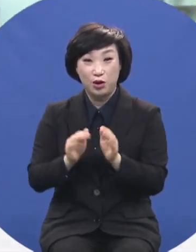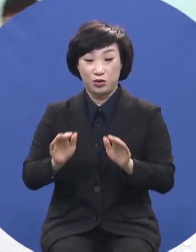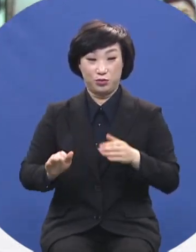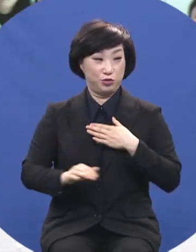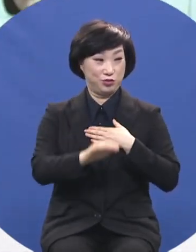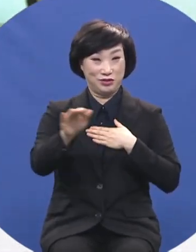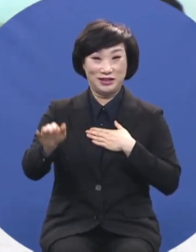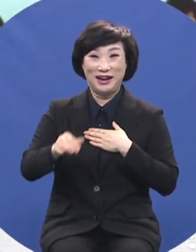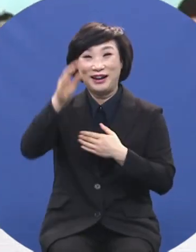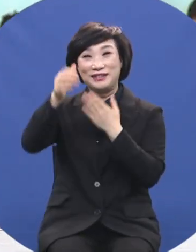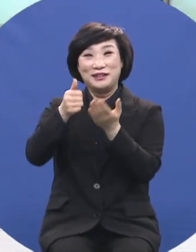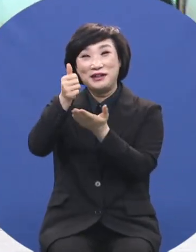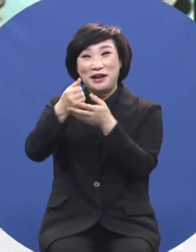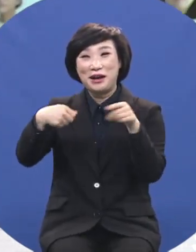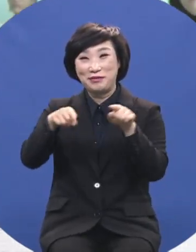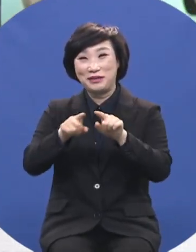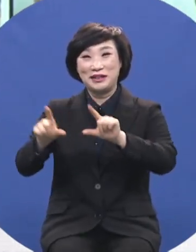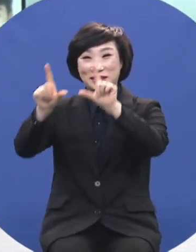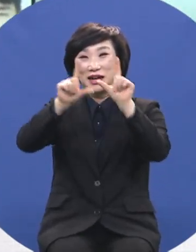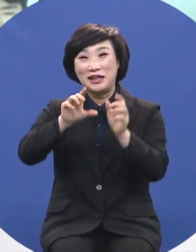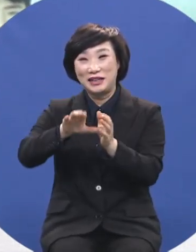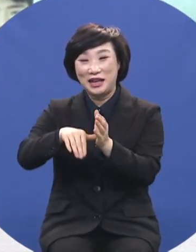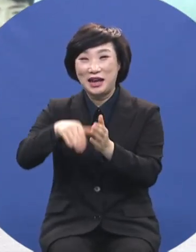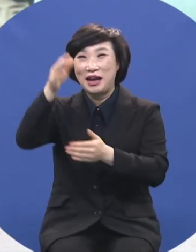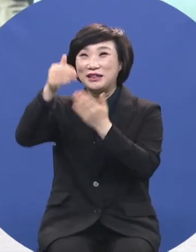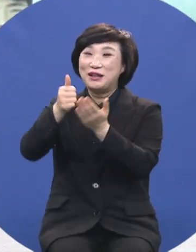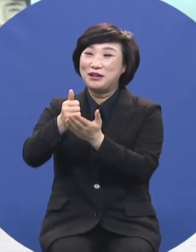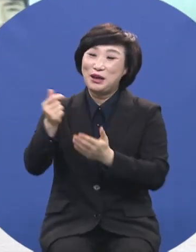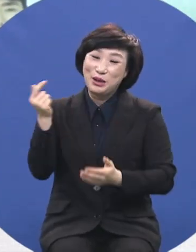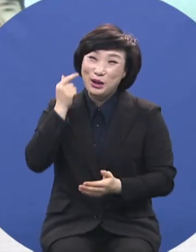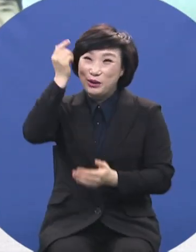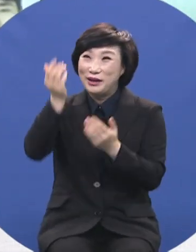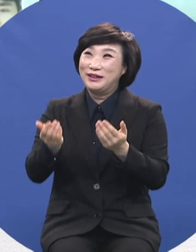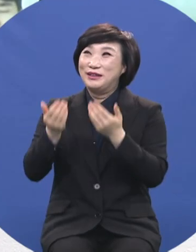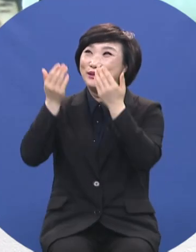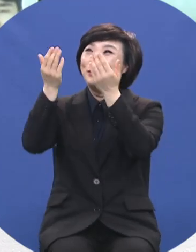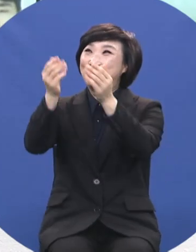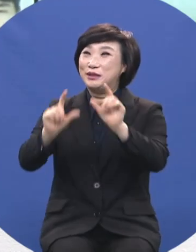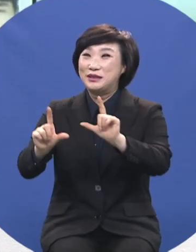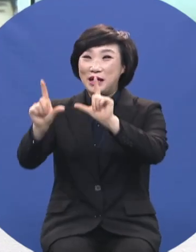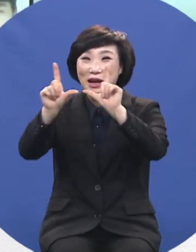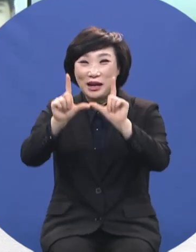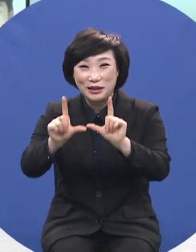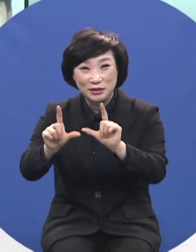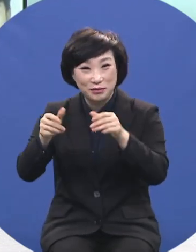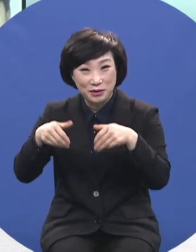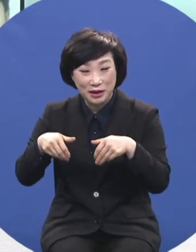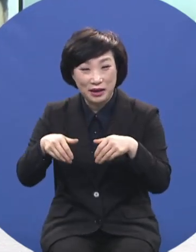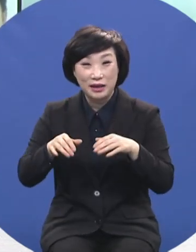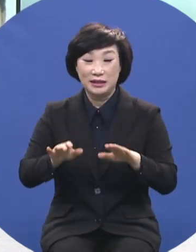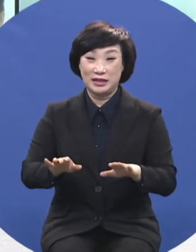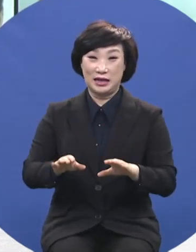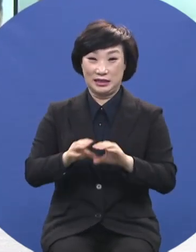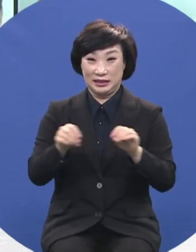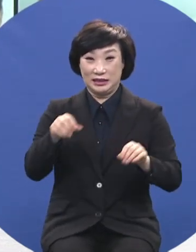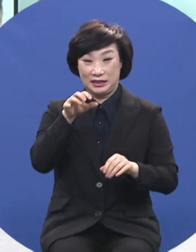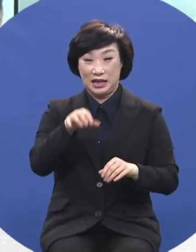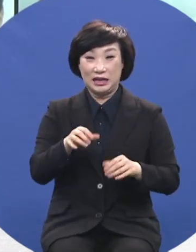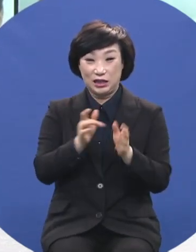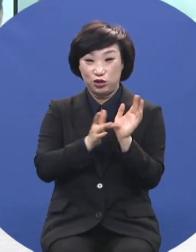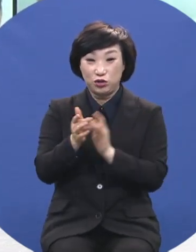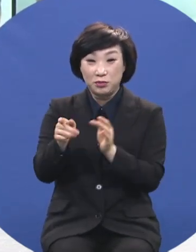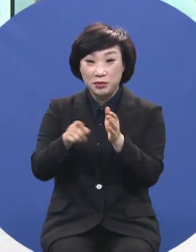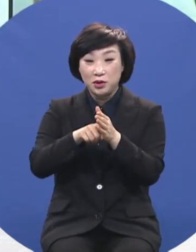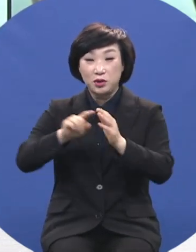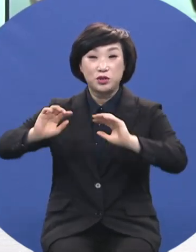때 얼마나 하나님께 많은 영광을 돌리고 사느냐. 그래서 이 땅에서 예수 믿고 천국